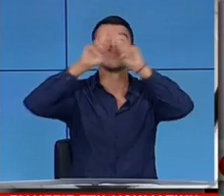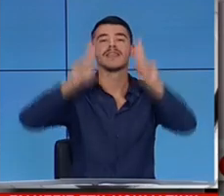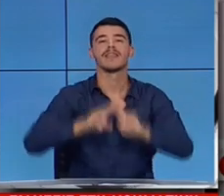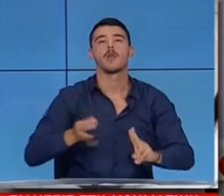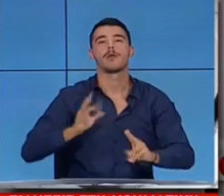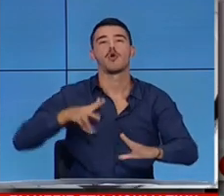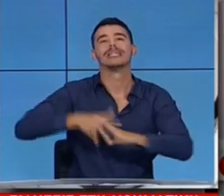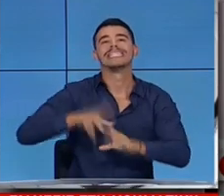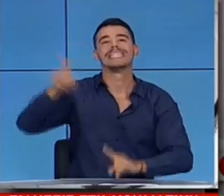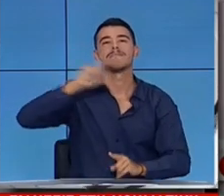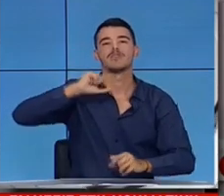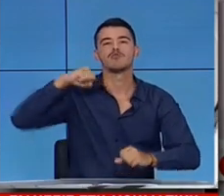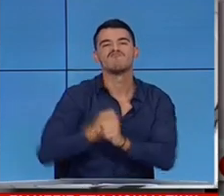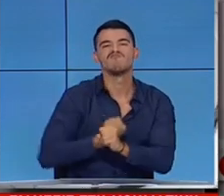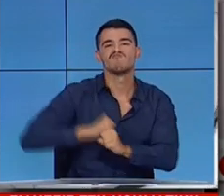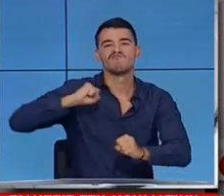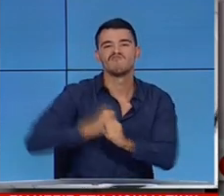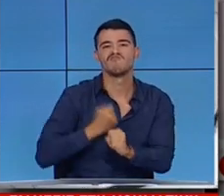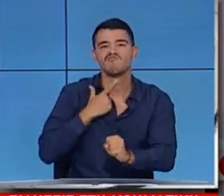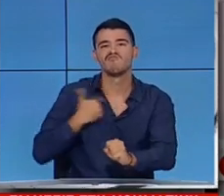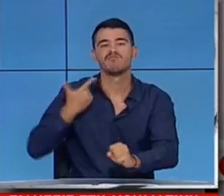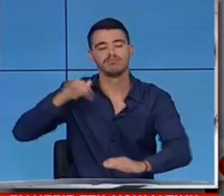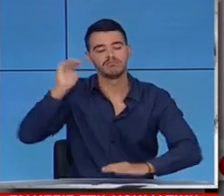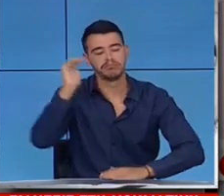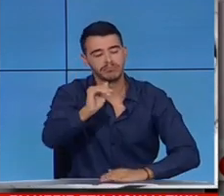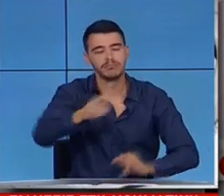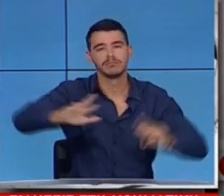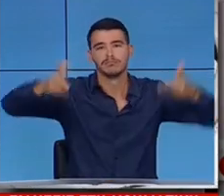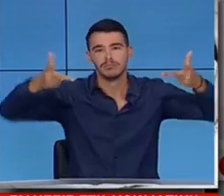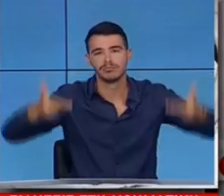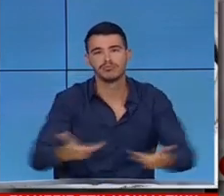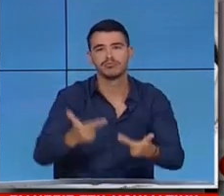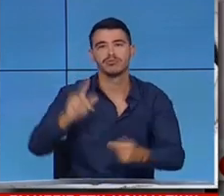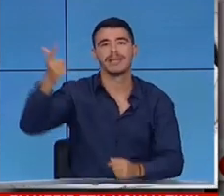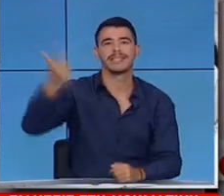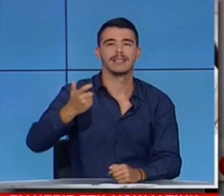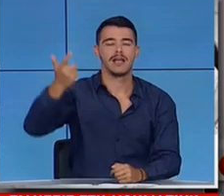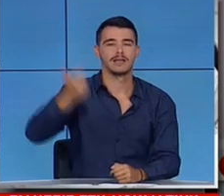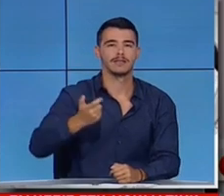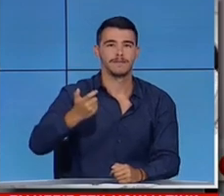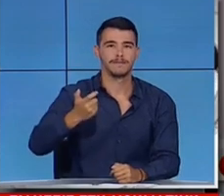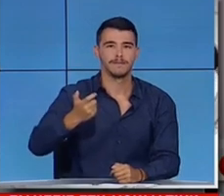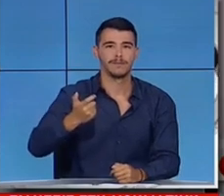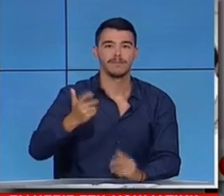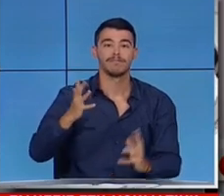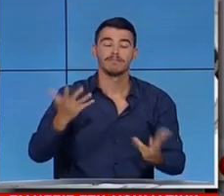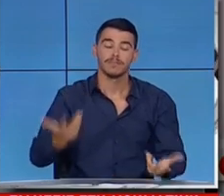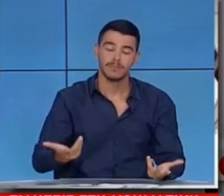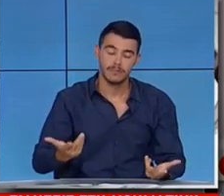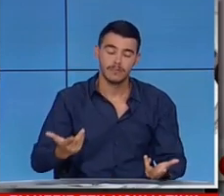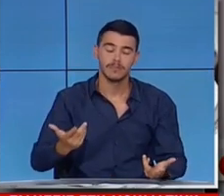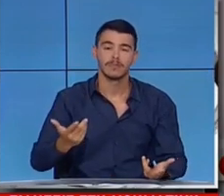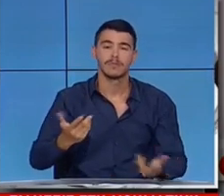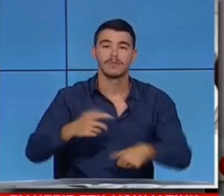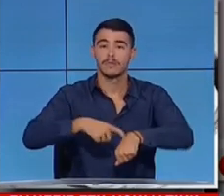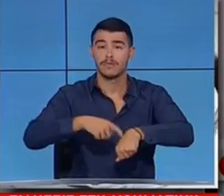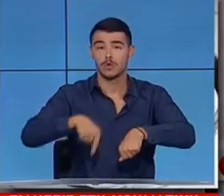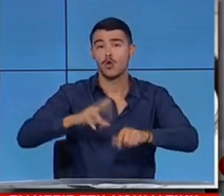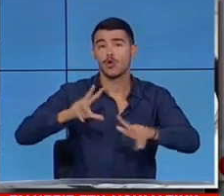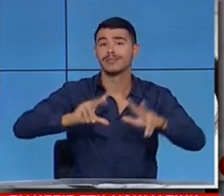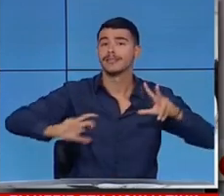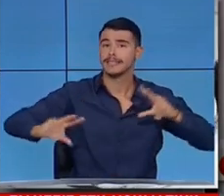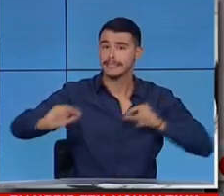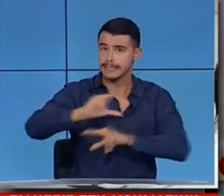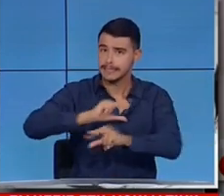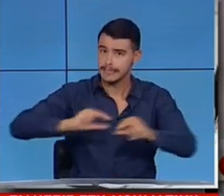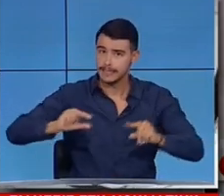όταν δεν είχαμε τα μακροοικονομικά δεδομένα και βεβαίως, για να μην το ξεχνάμε, έχει έρθει στη συζήτηση και στη συμφωνία μαζί με